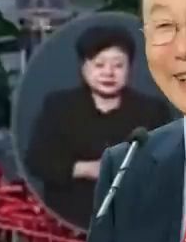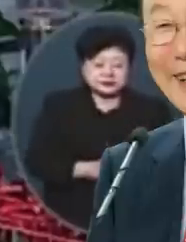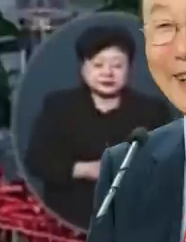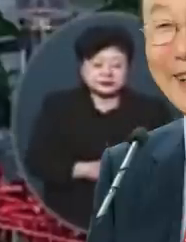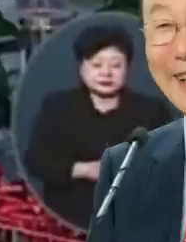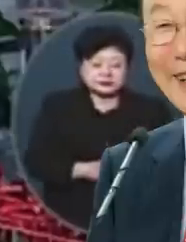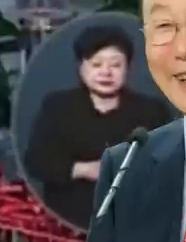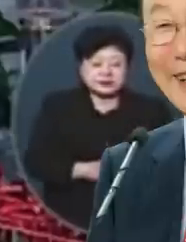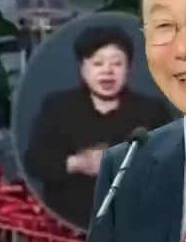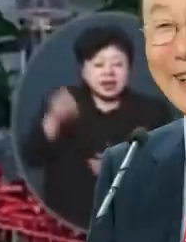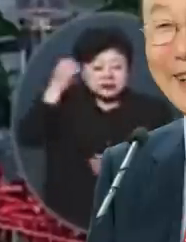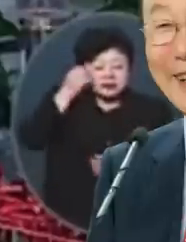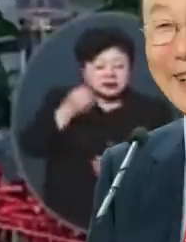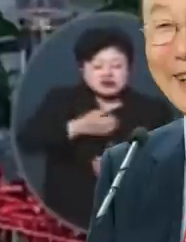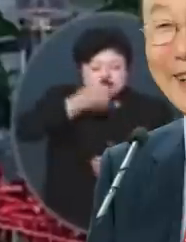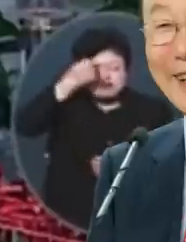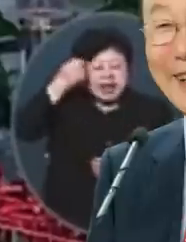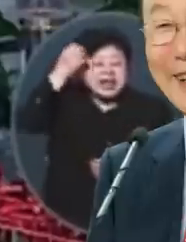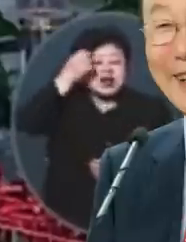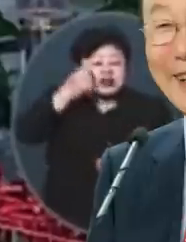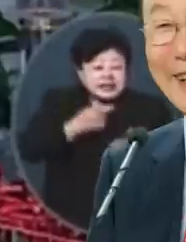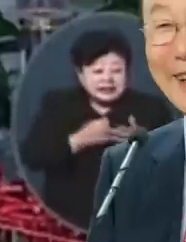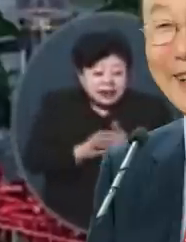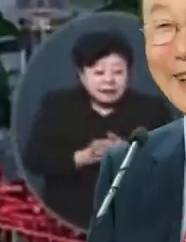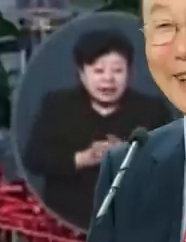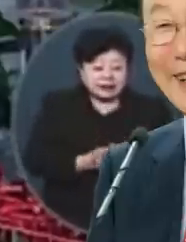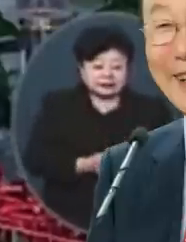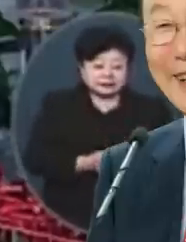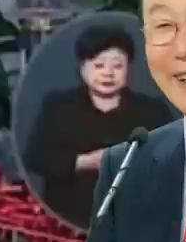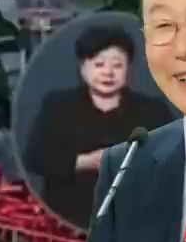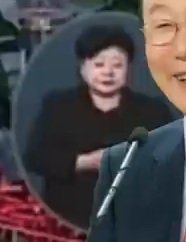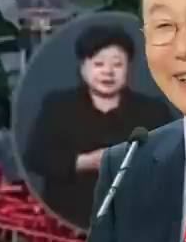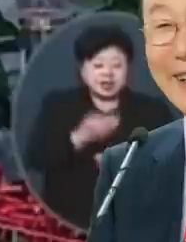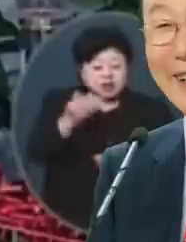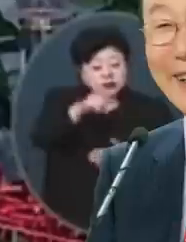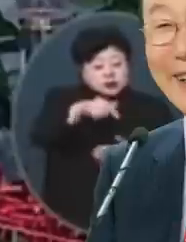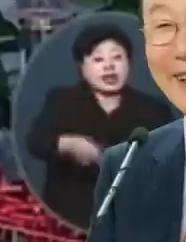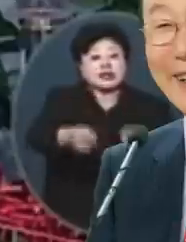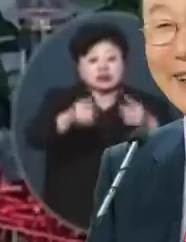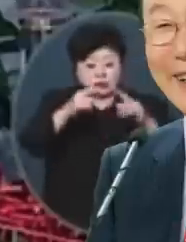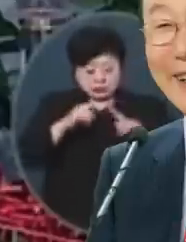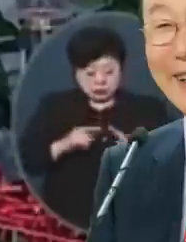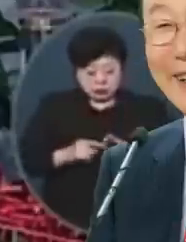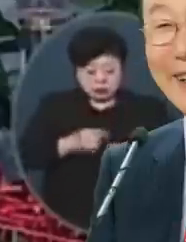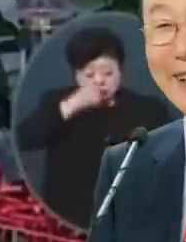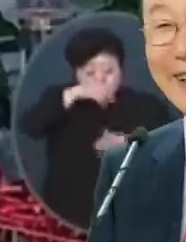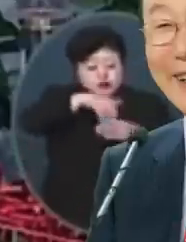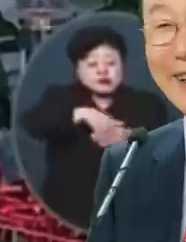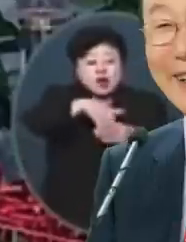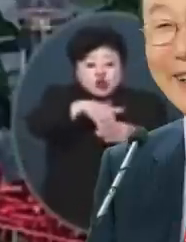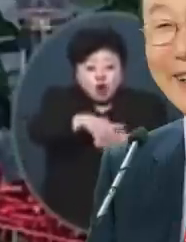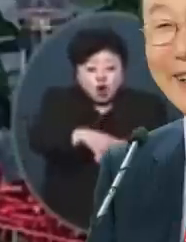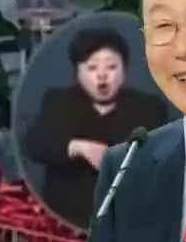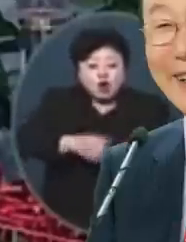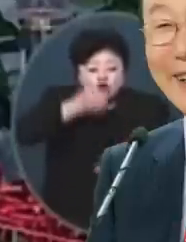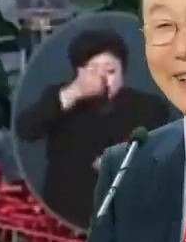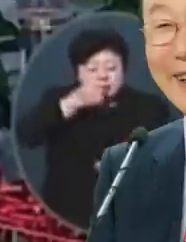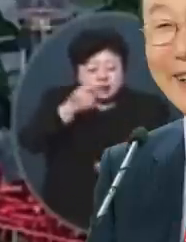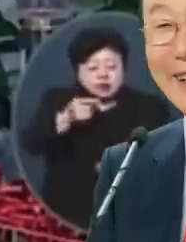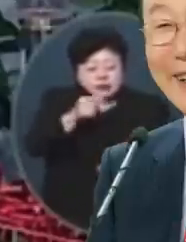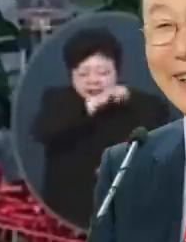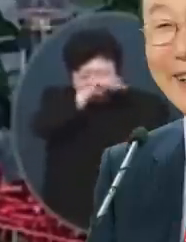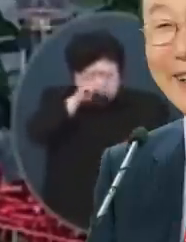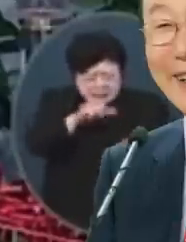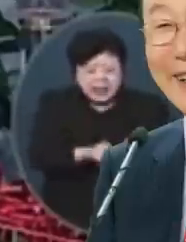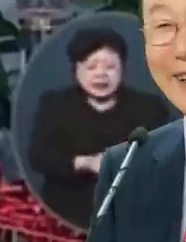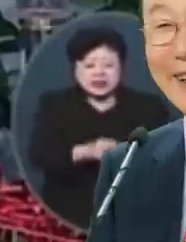또한 꿈을 꾸는 영인 것입니다. 성령은 여러분 속에 들어와서 꿈을 심어주고 꿈은 여러분 인생을